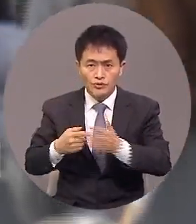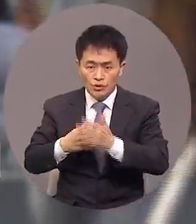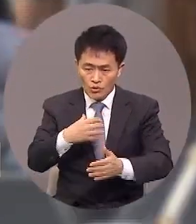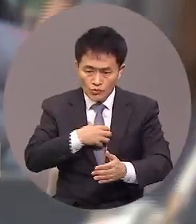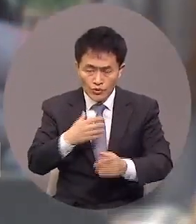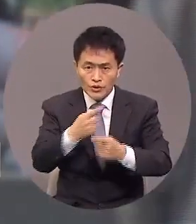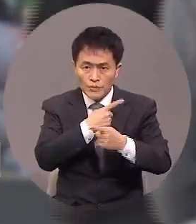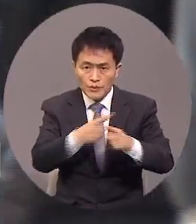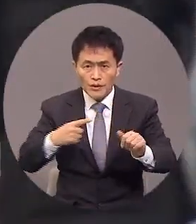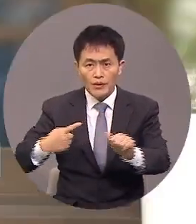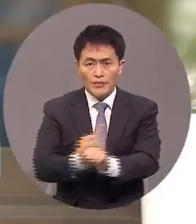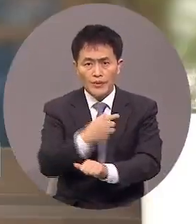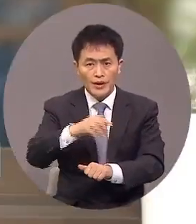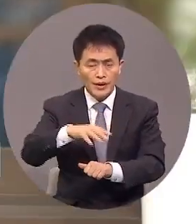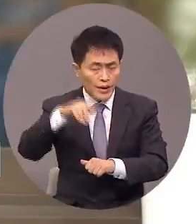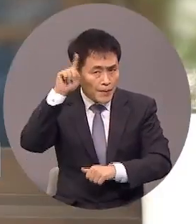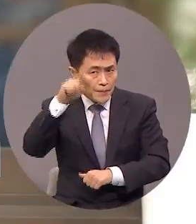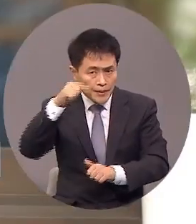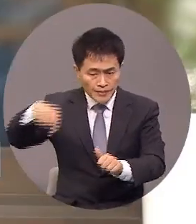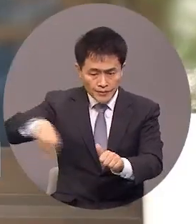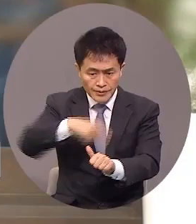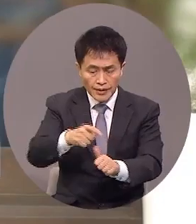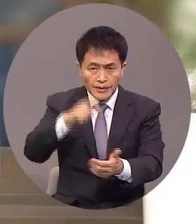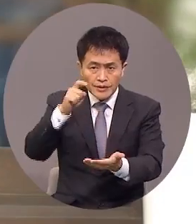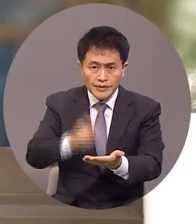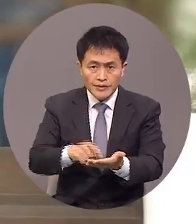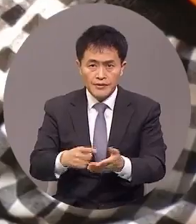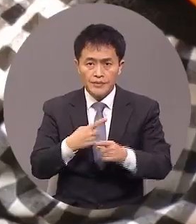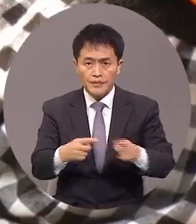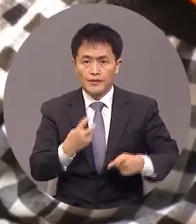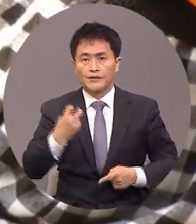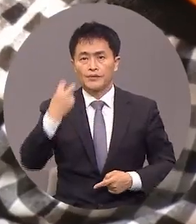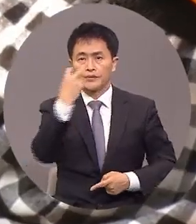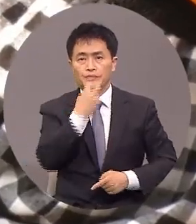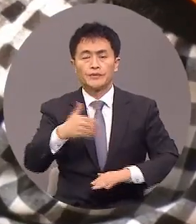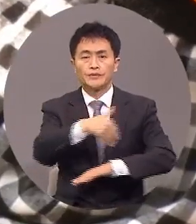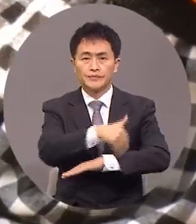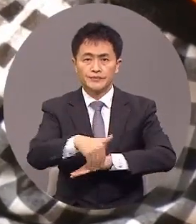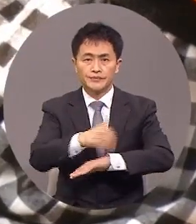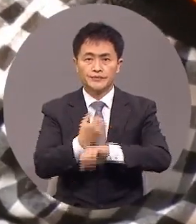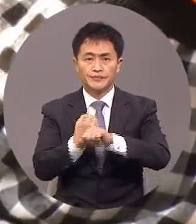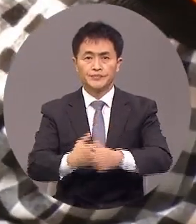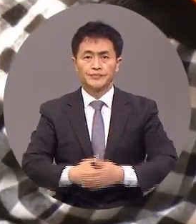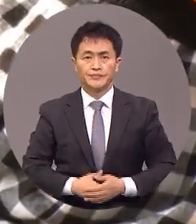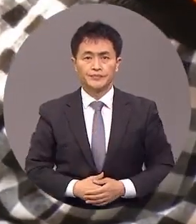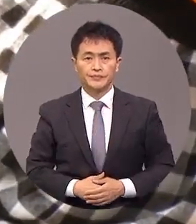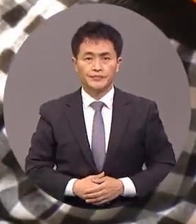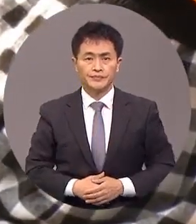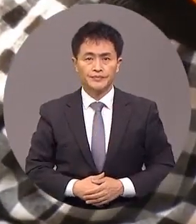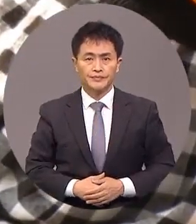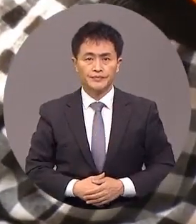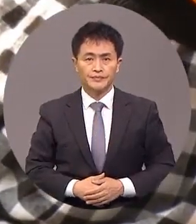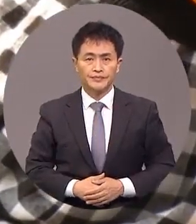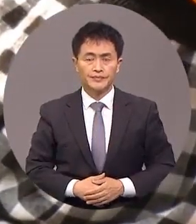위험도 평가 외에 매일 상황에 대한 긴급 평가도 검토할 방침입니다. MBC 뉴스 김하영입니다.